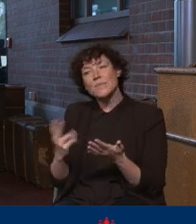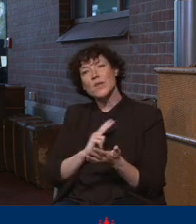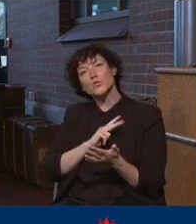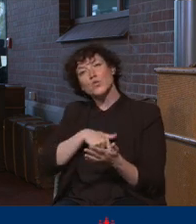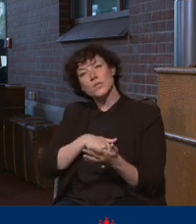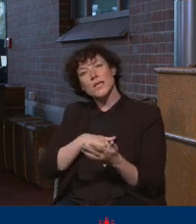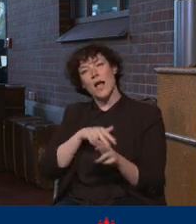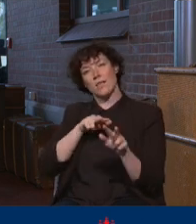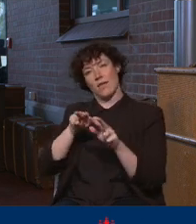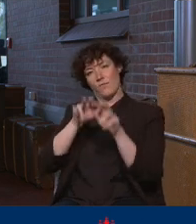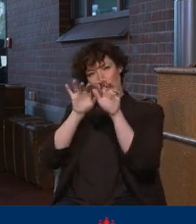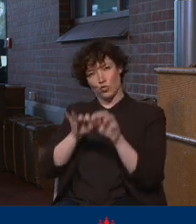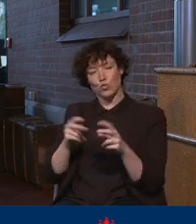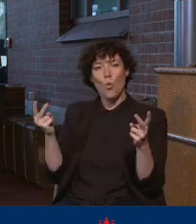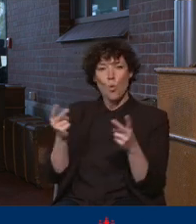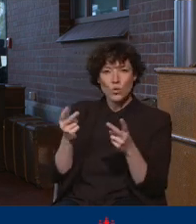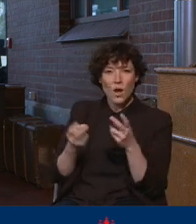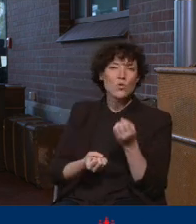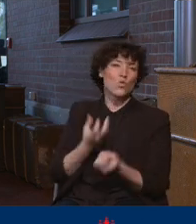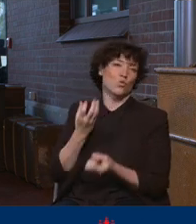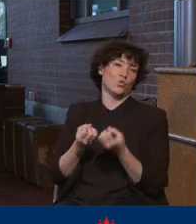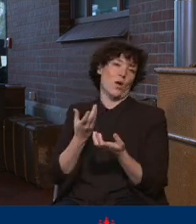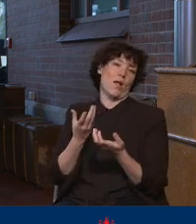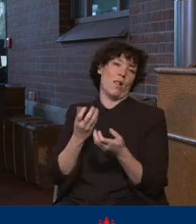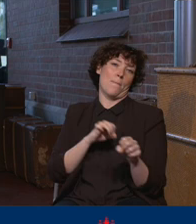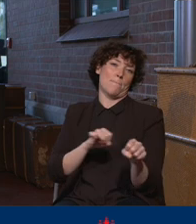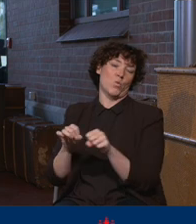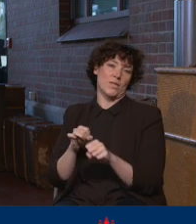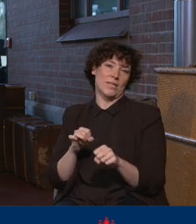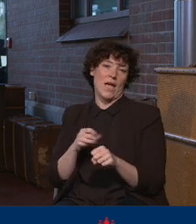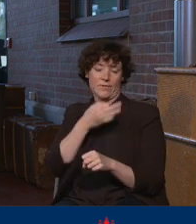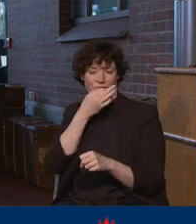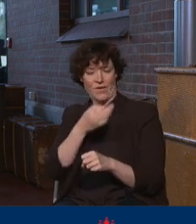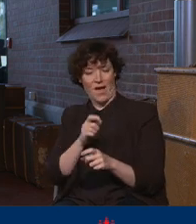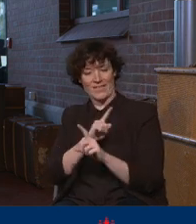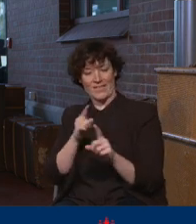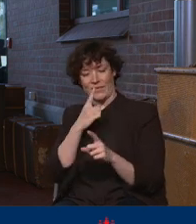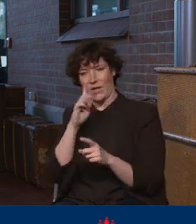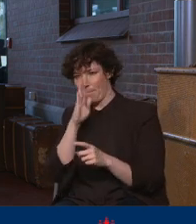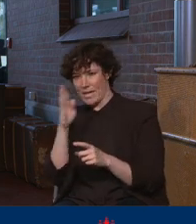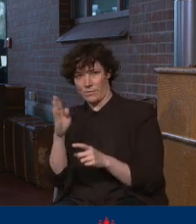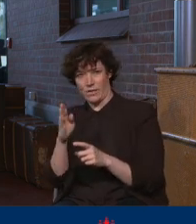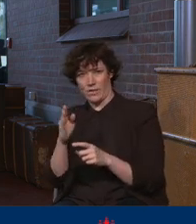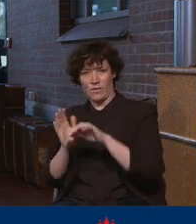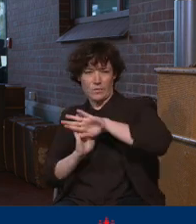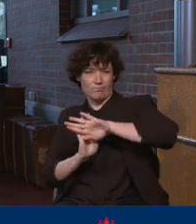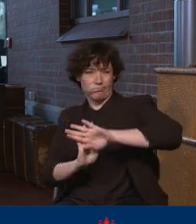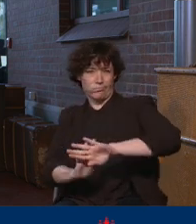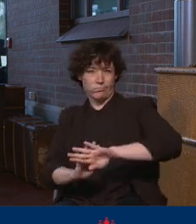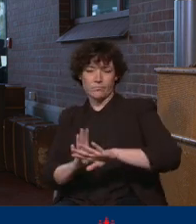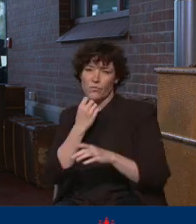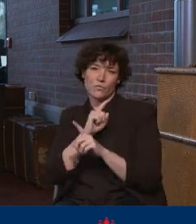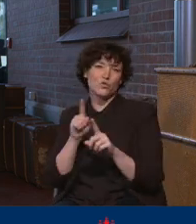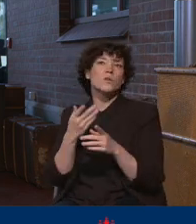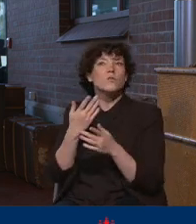der kulturellen zeiten eine die nicht durch die perspektive des verdrängens geprägtes sondern des